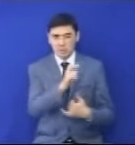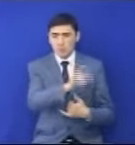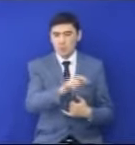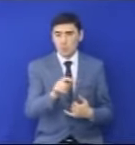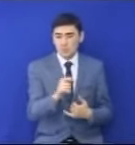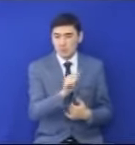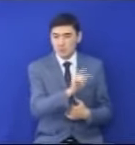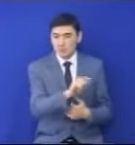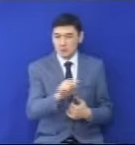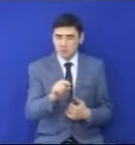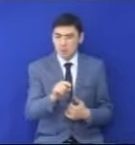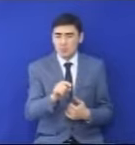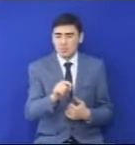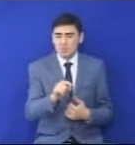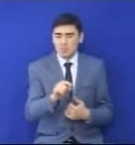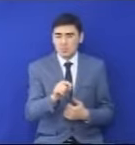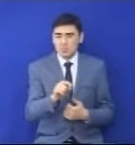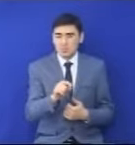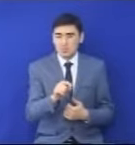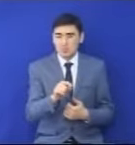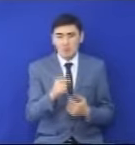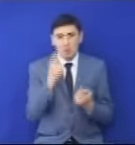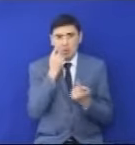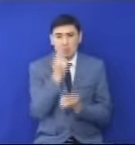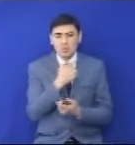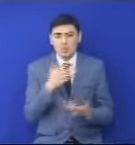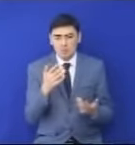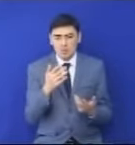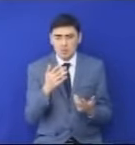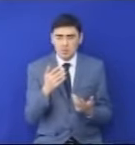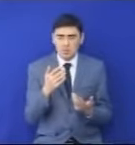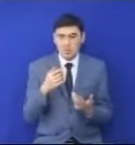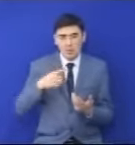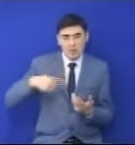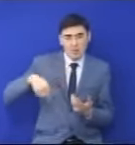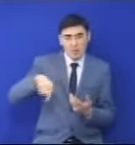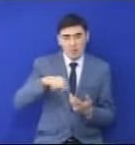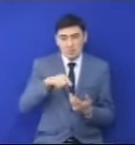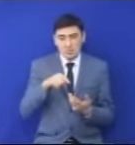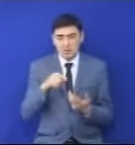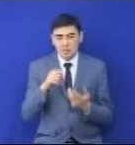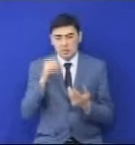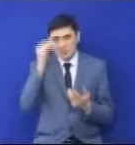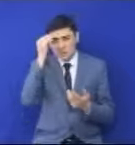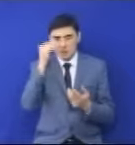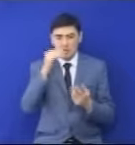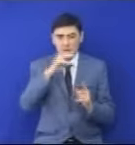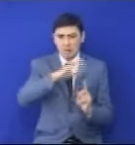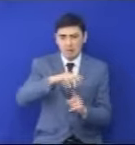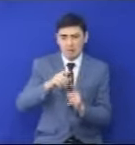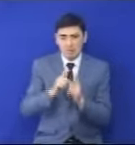адамымыздың бейнесі көбіне нәзіктікке қарай ауысып кеткен жағдайы бар. Сол орайда